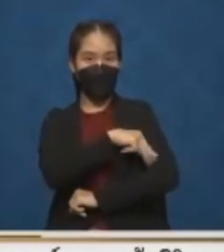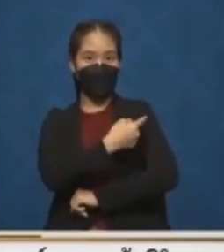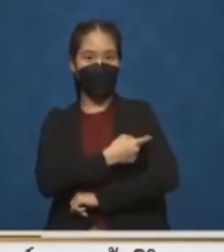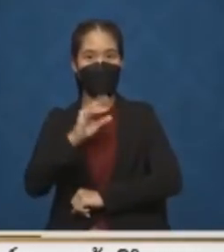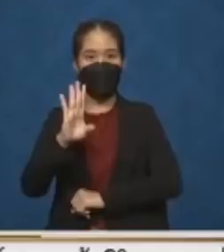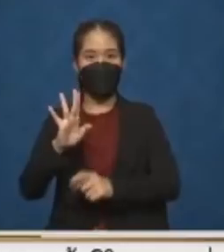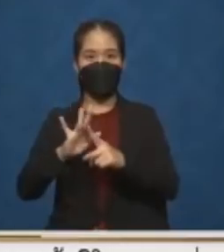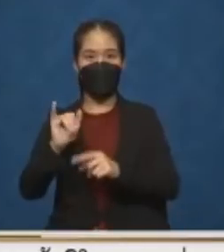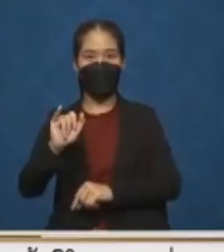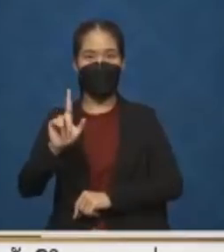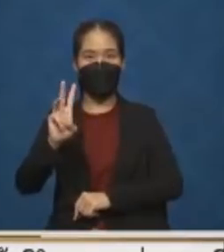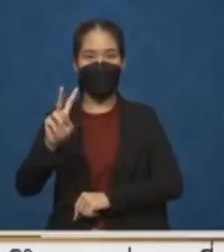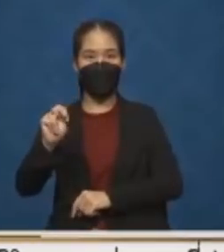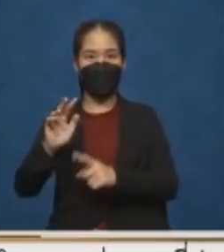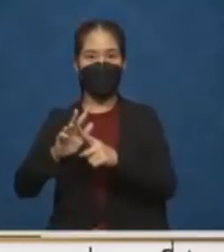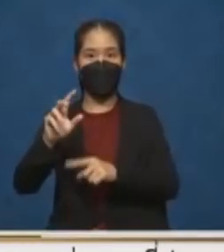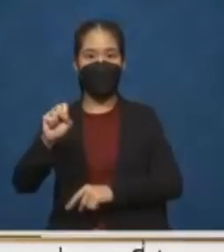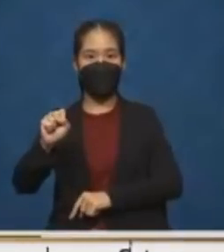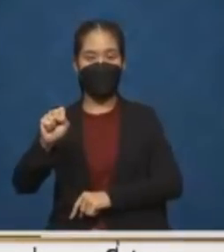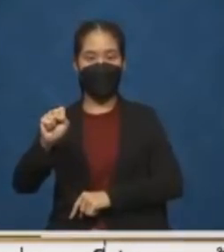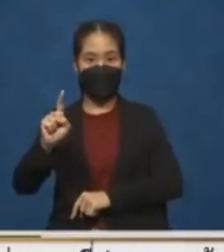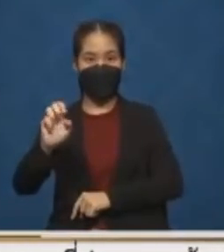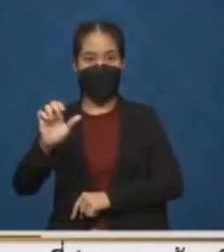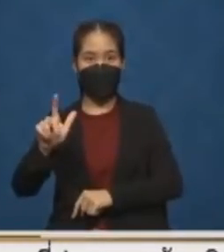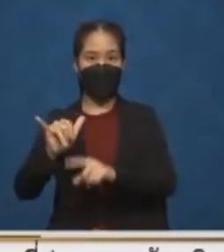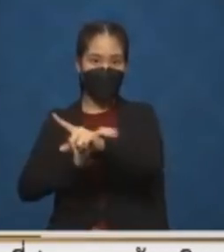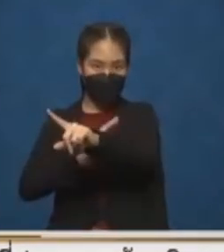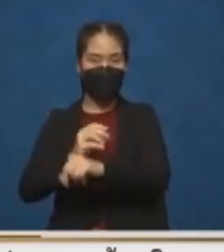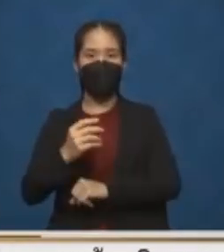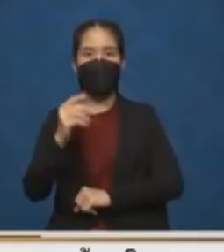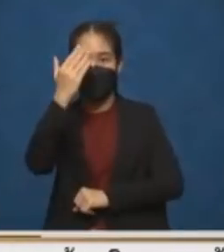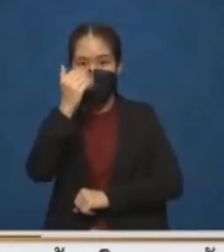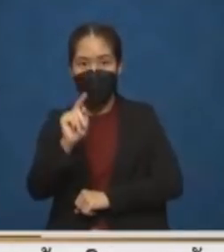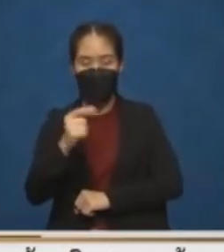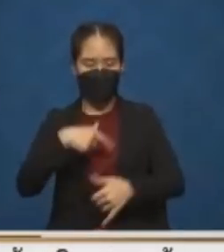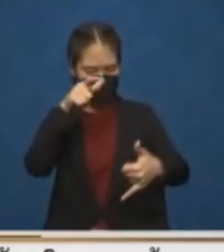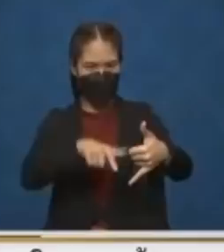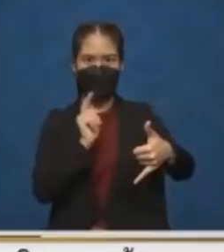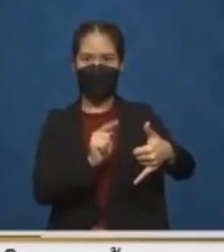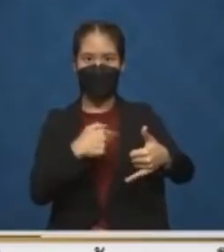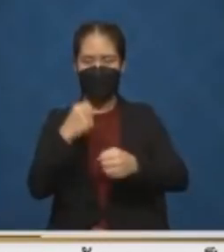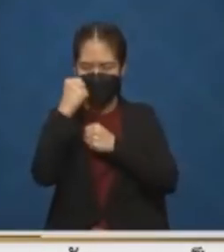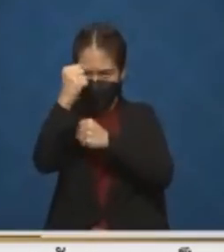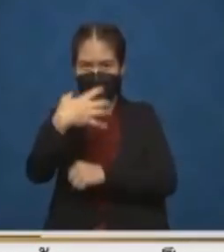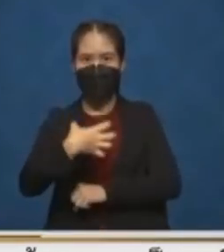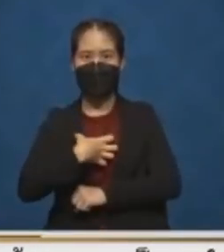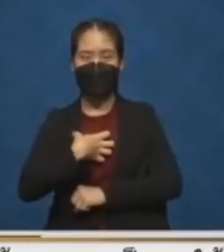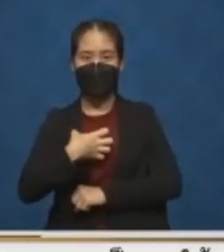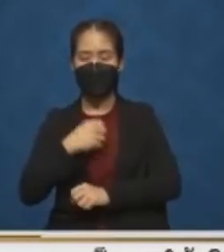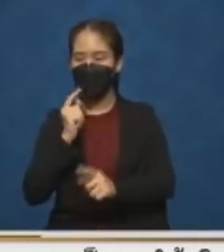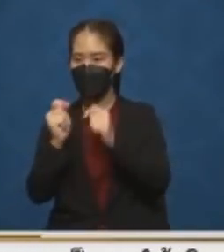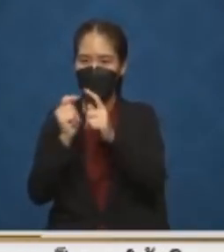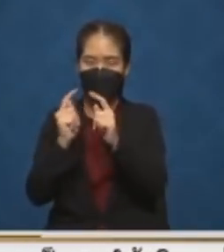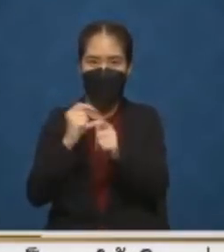วนาสินซึ่เป็บุคคทมีความพยายามอยางยิ่งในการทนำวัคซีนมาฉีดใหคนไทยยัง